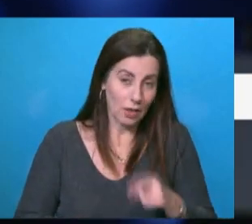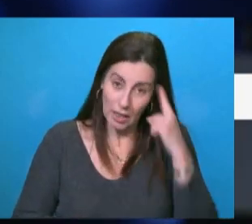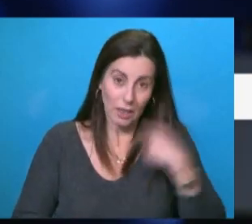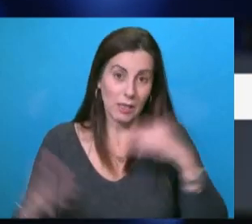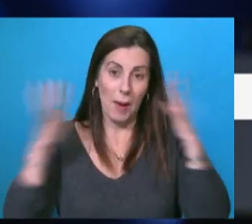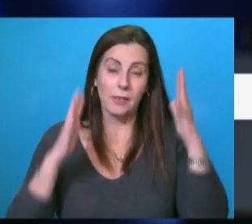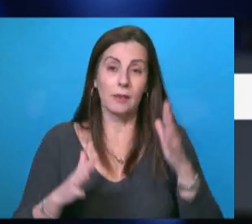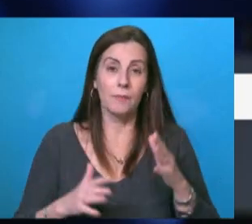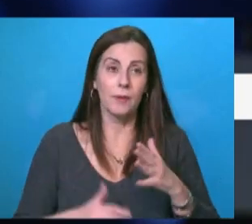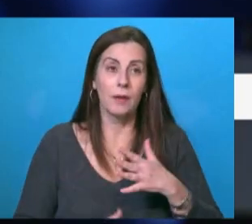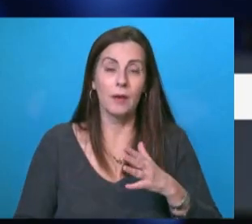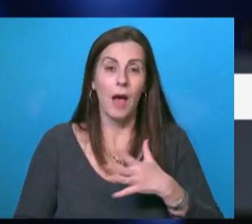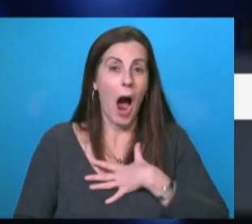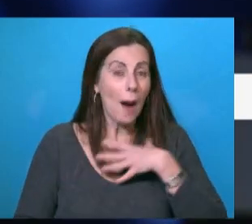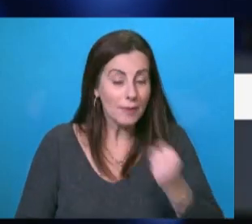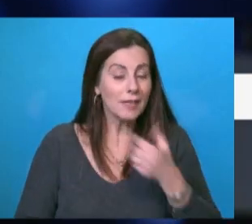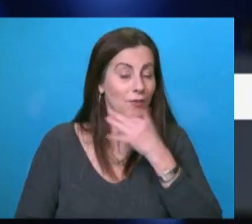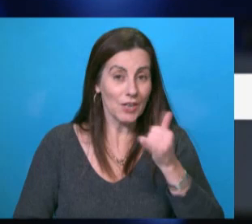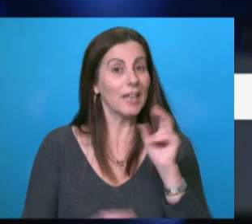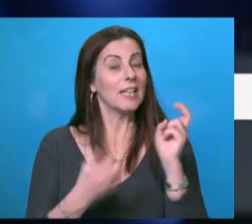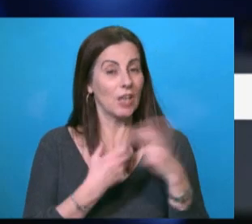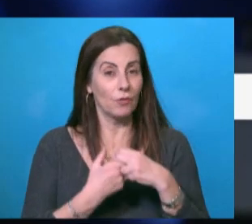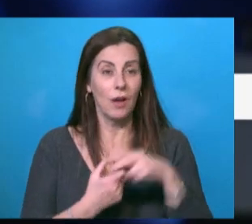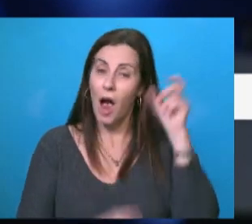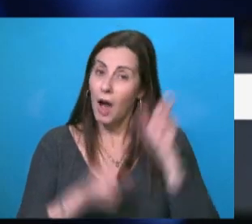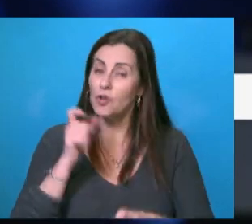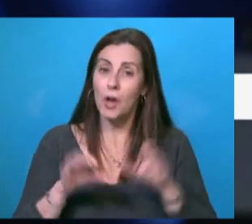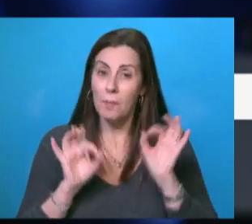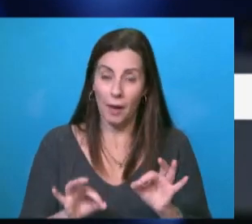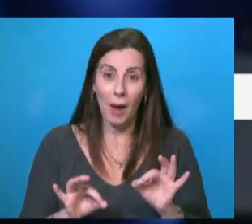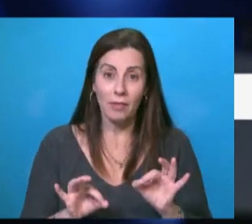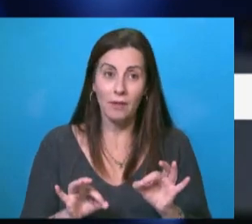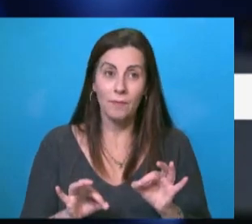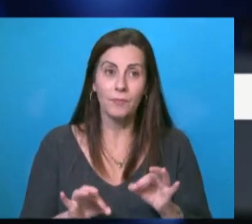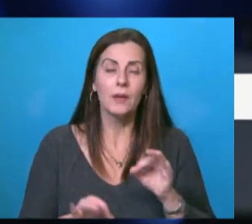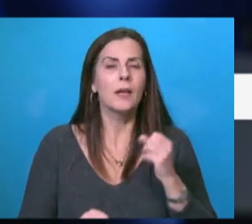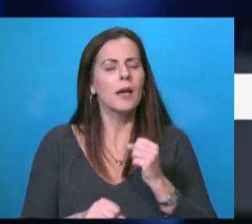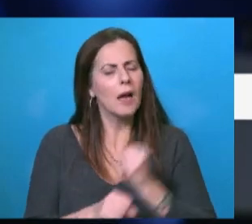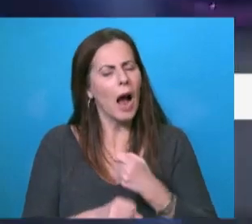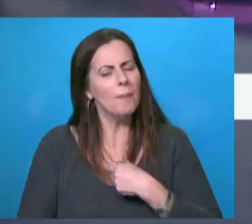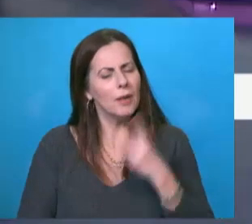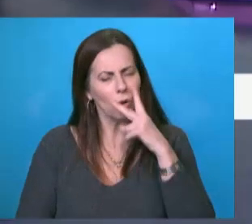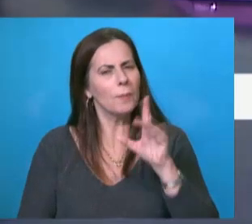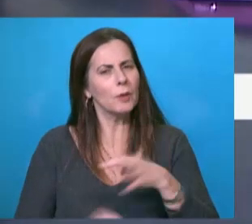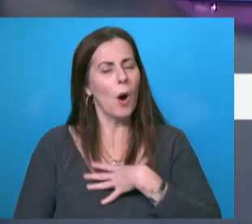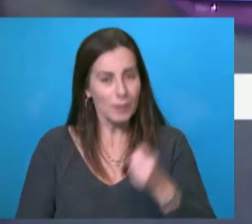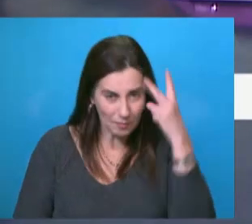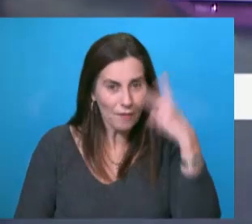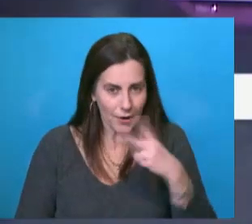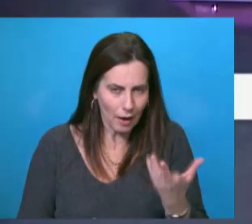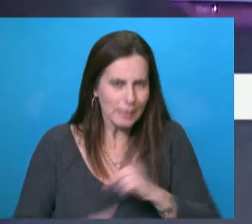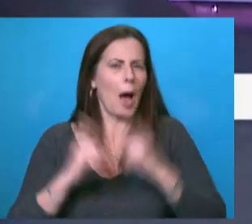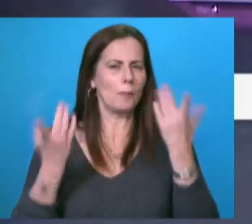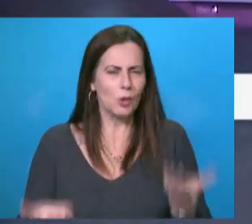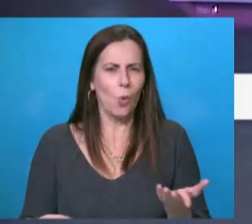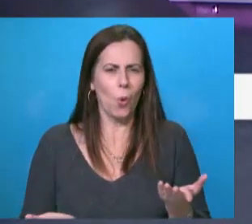האמיצים והיפים שכן הצטרפו, זה אנשים באמת... זה גרם לי לראות אותם כאמיצים. את מבינה איזה אבסורד אנחנו נמצאים? זאת אומרת,